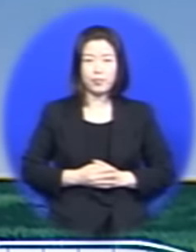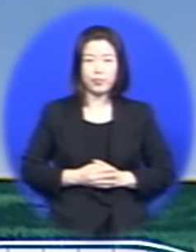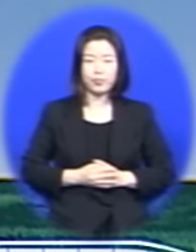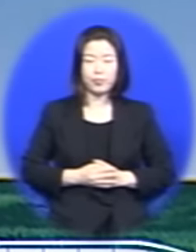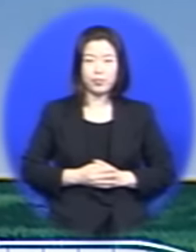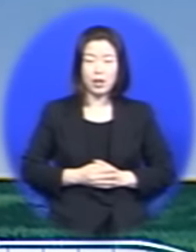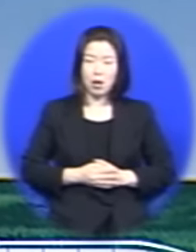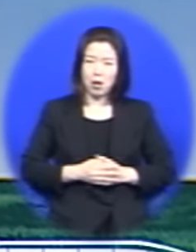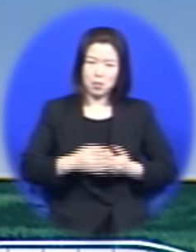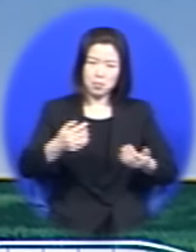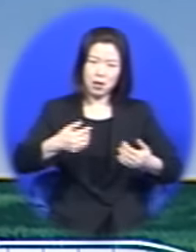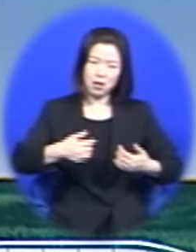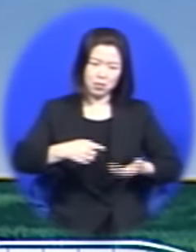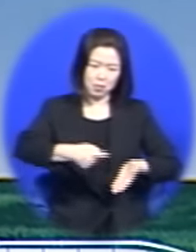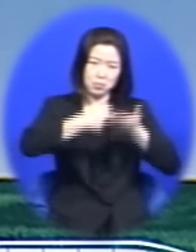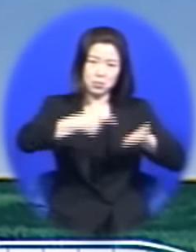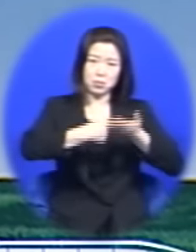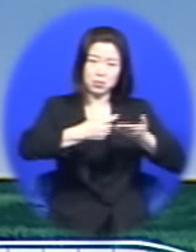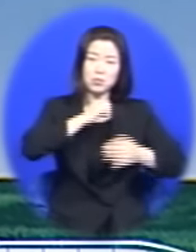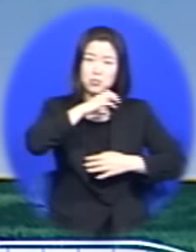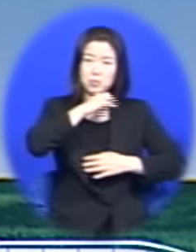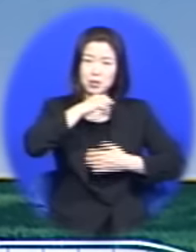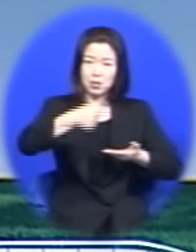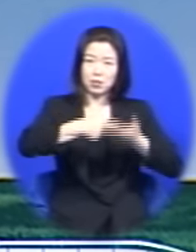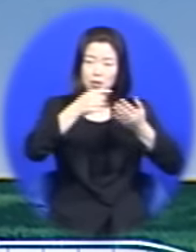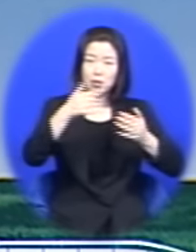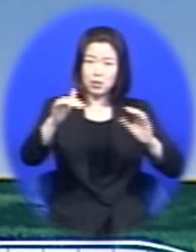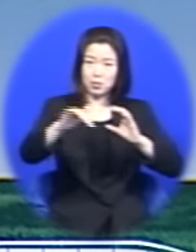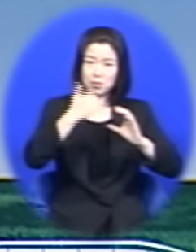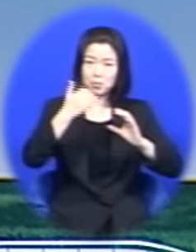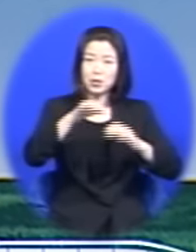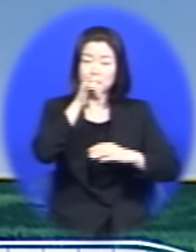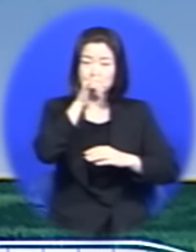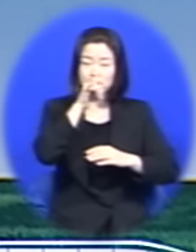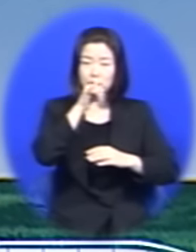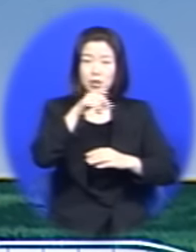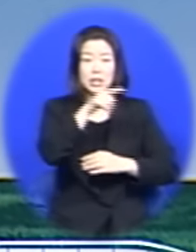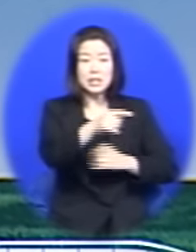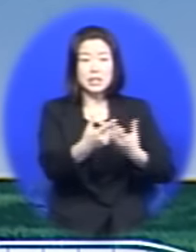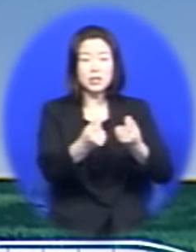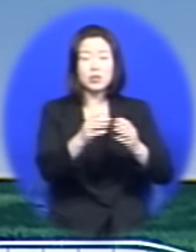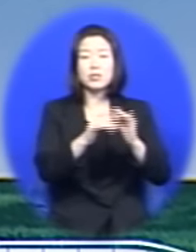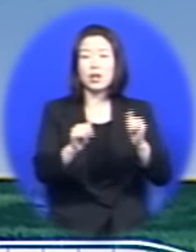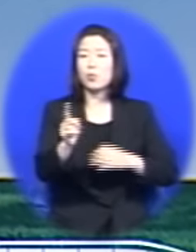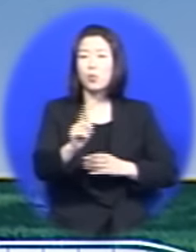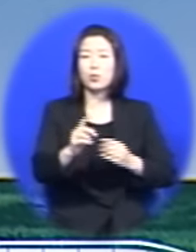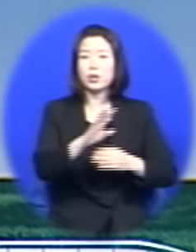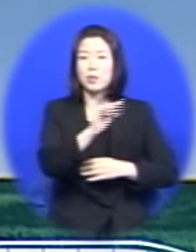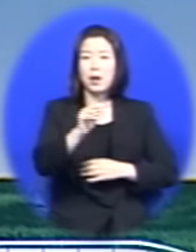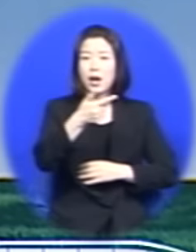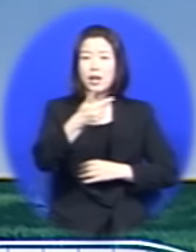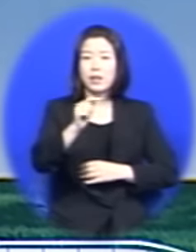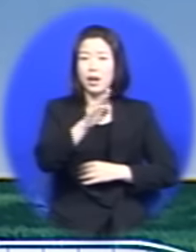막 항의 메일을 받았어요. 어떻게 이렇게 할 수 있느냐? 이런 사람을 어떻게 바나바라고 붙일 수 있느냐?